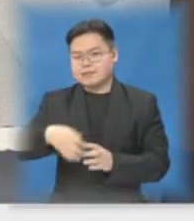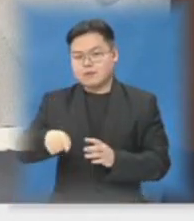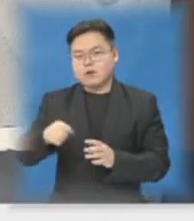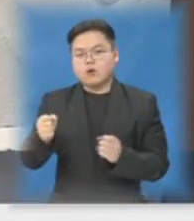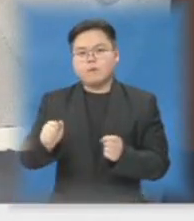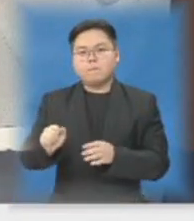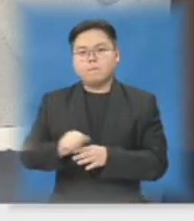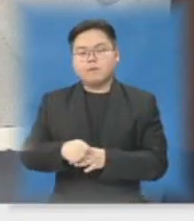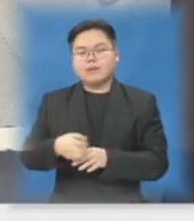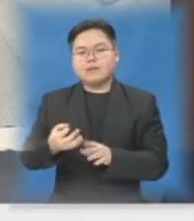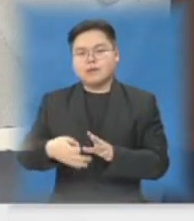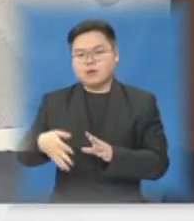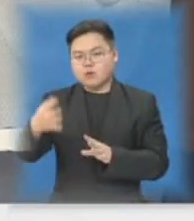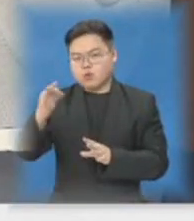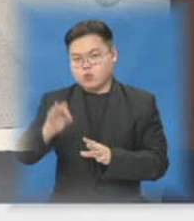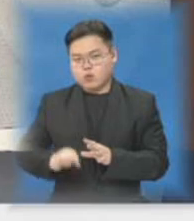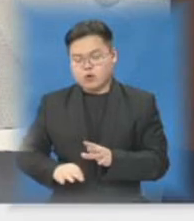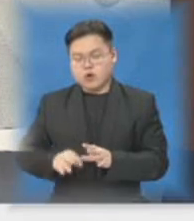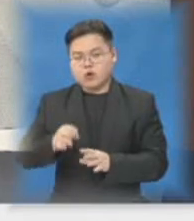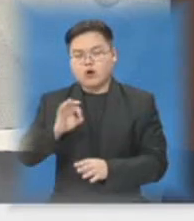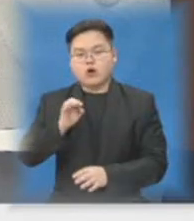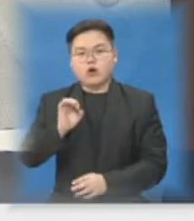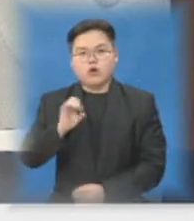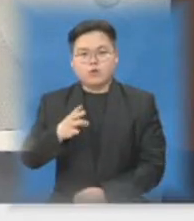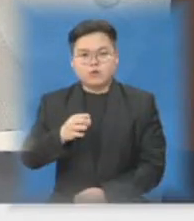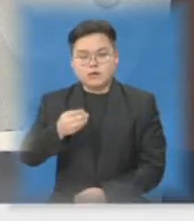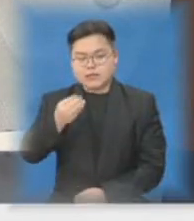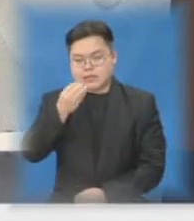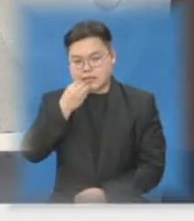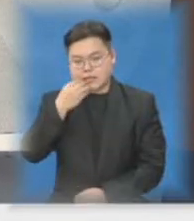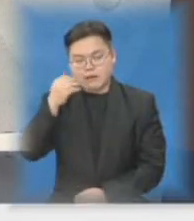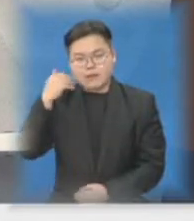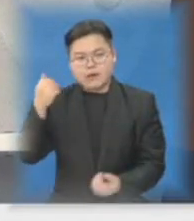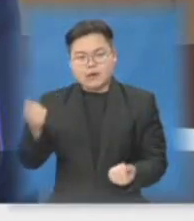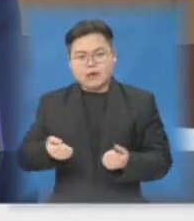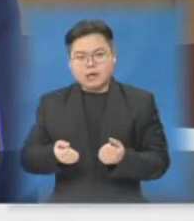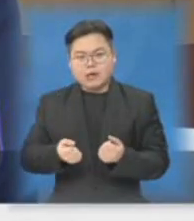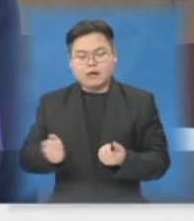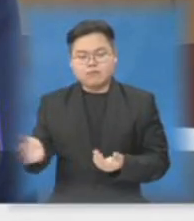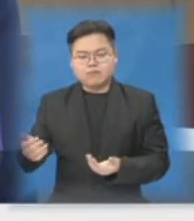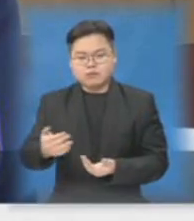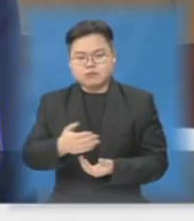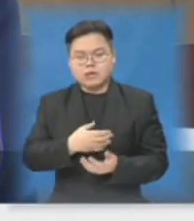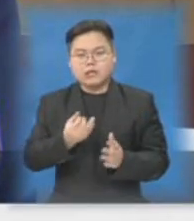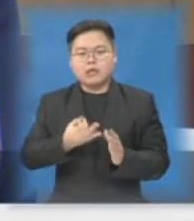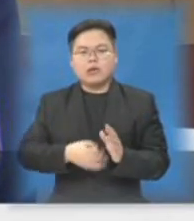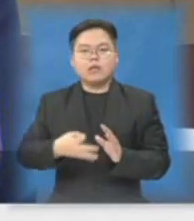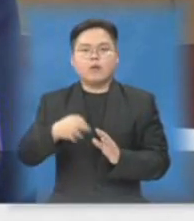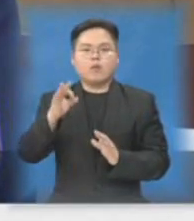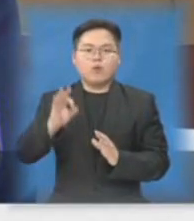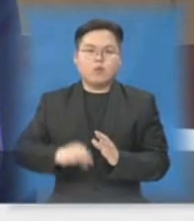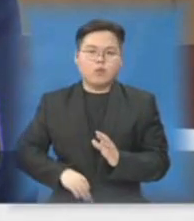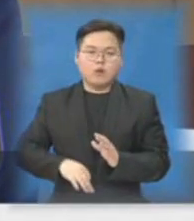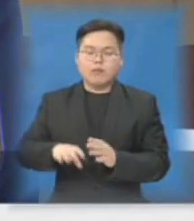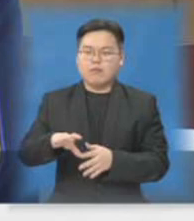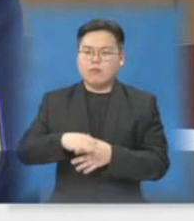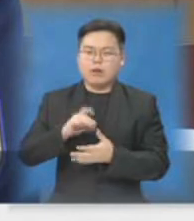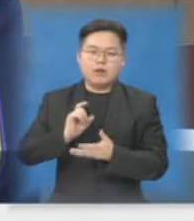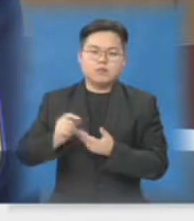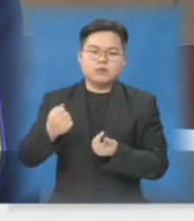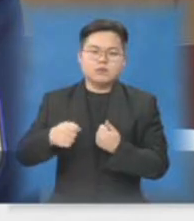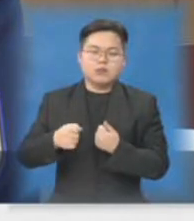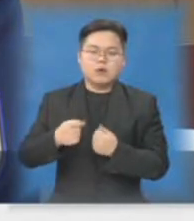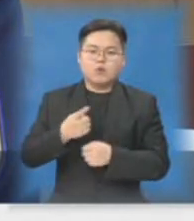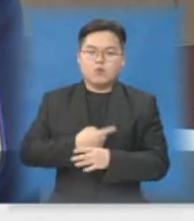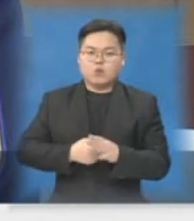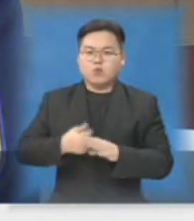бэлтгэл 85%-тай, өвс тэжээлийн нөөц бэлтгэл татаавалт 78%-тай явж байгаа. Мал махны экспортын хувьд гүйцэтгэл